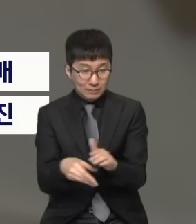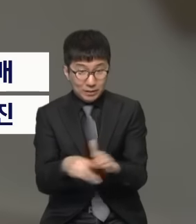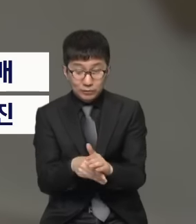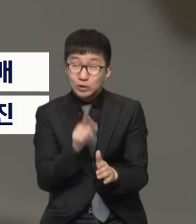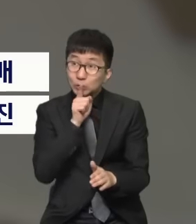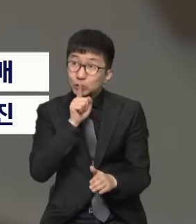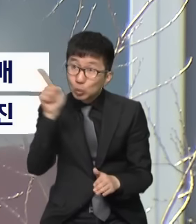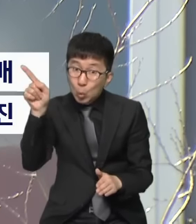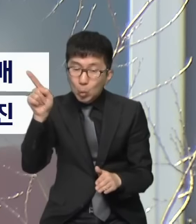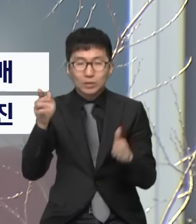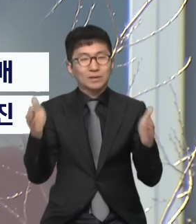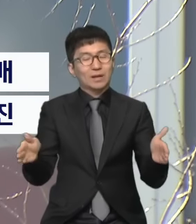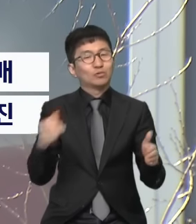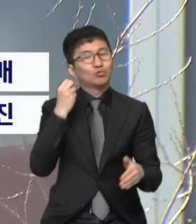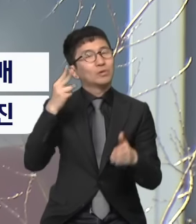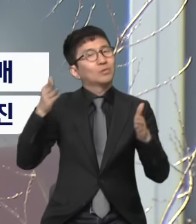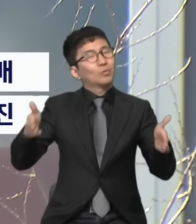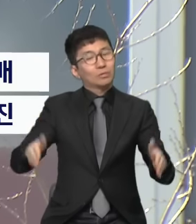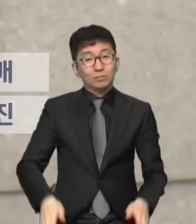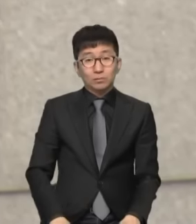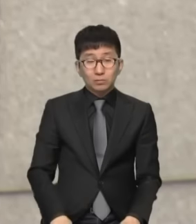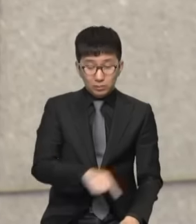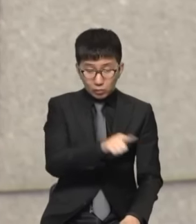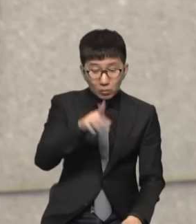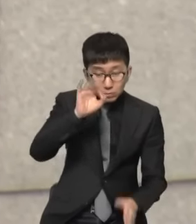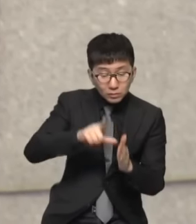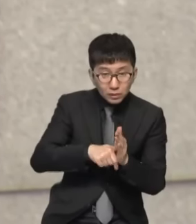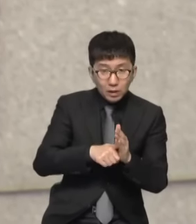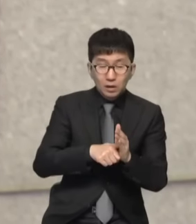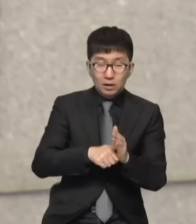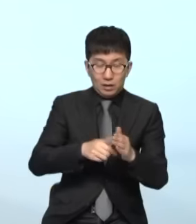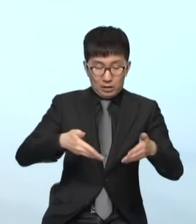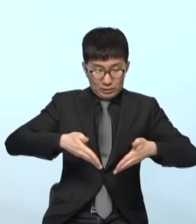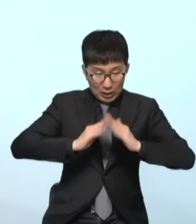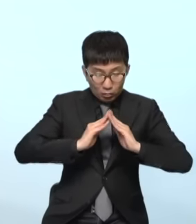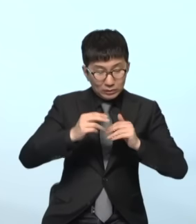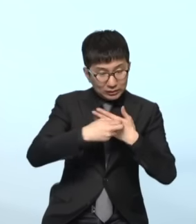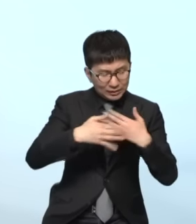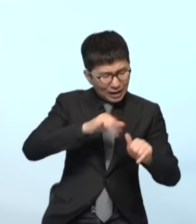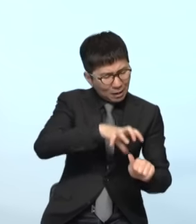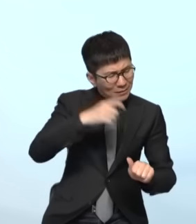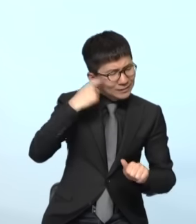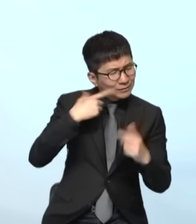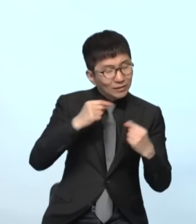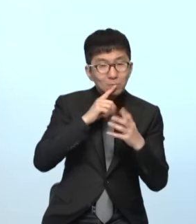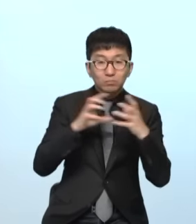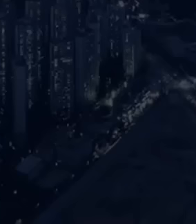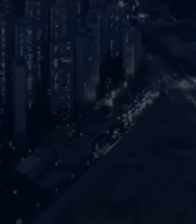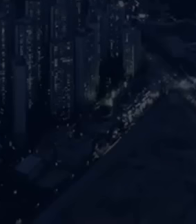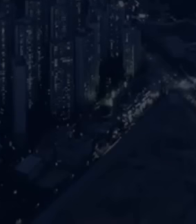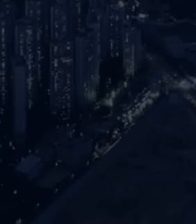했는데 이를 두고 개원이들 압박용이란 해석이 나오고 있습니다. SBS 신용식입니다.